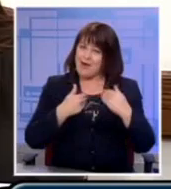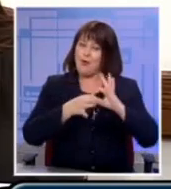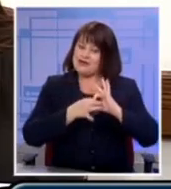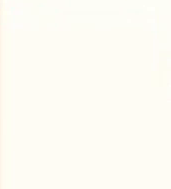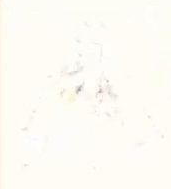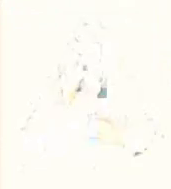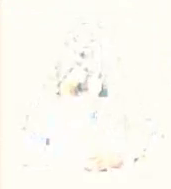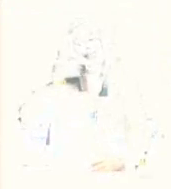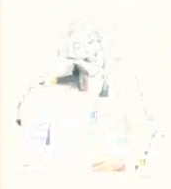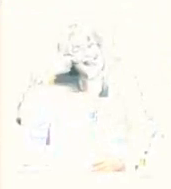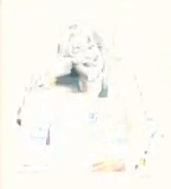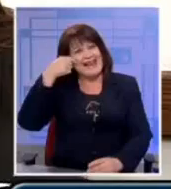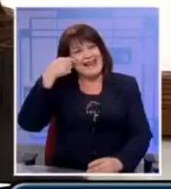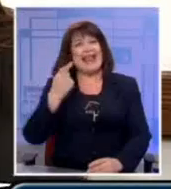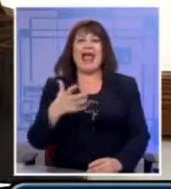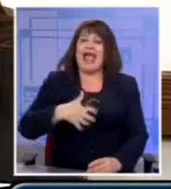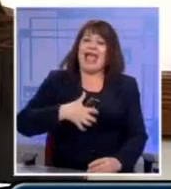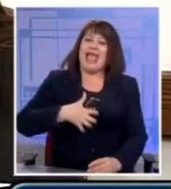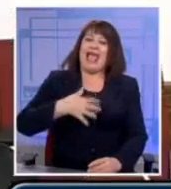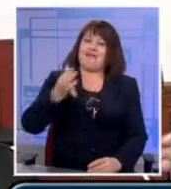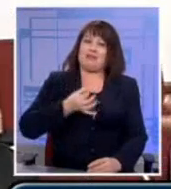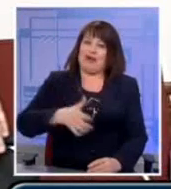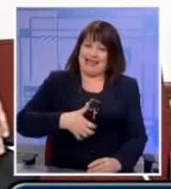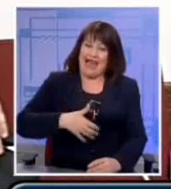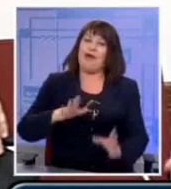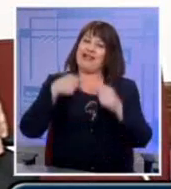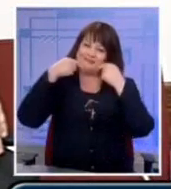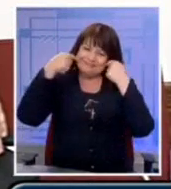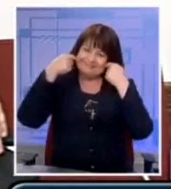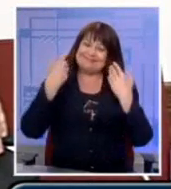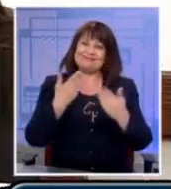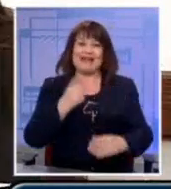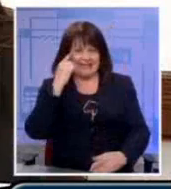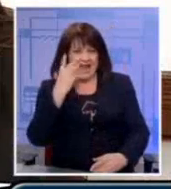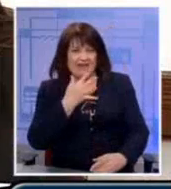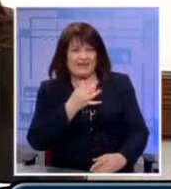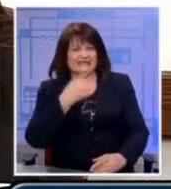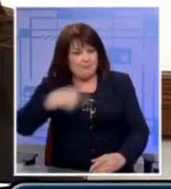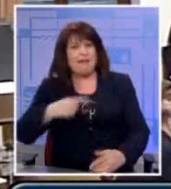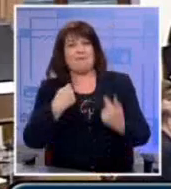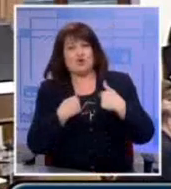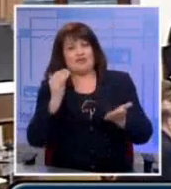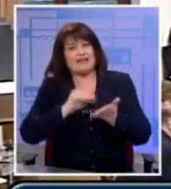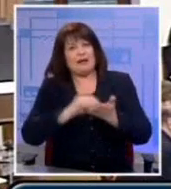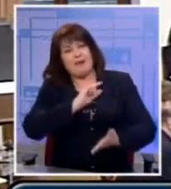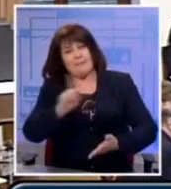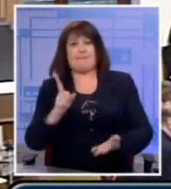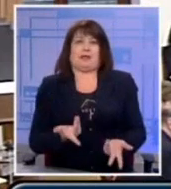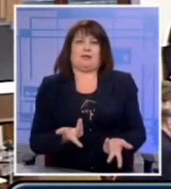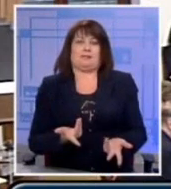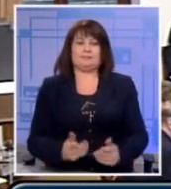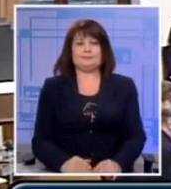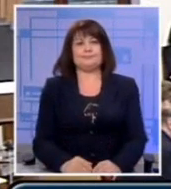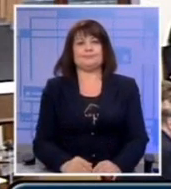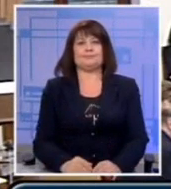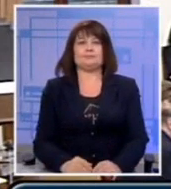πάντα, την επόμενη ακόμη απάντηση. Και αν μου προκαλούν γέλιο αυτά που λέτε. Καταλάβατε τι σας λέω και εγώ. Και πάψτε να με προσβάλλετε ξανά. Ελάτε, κύριε Αθανασίου.